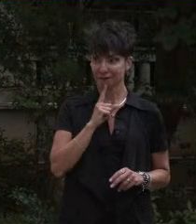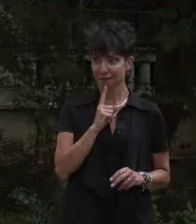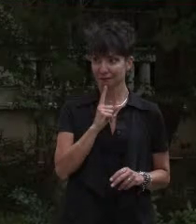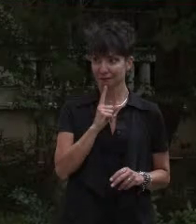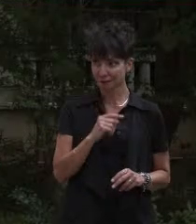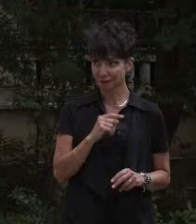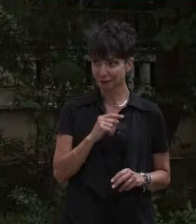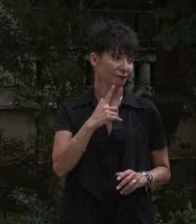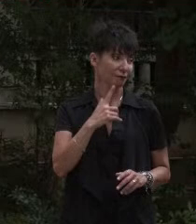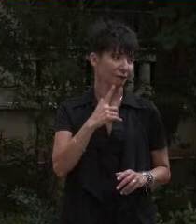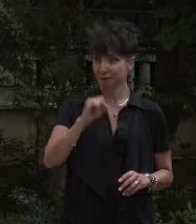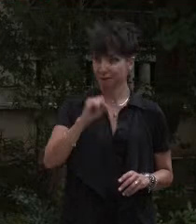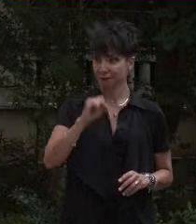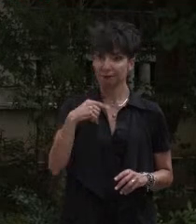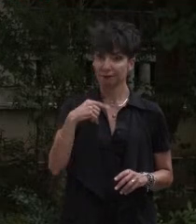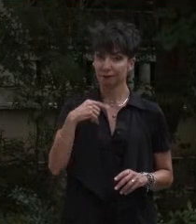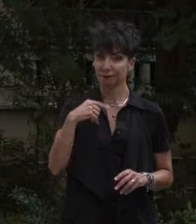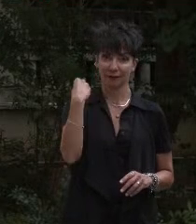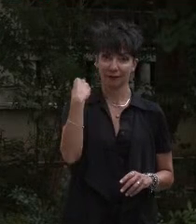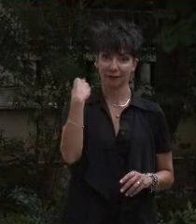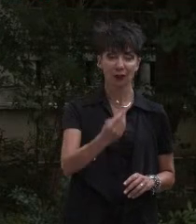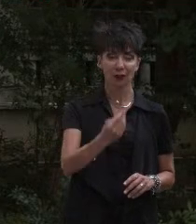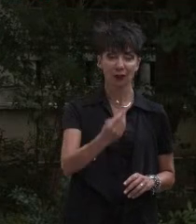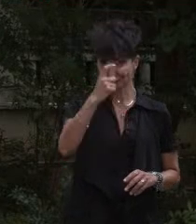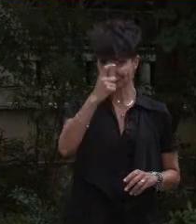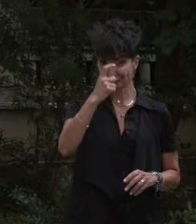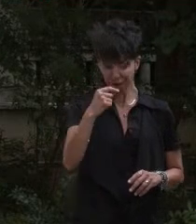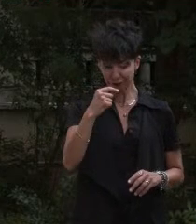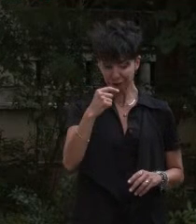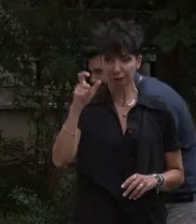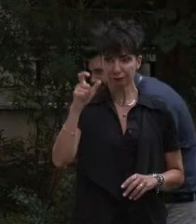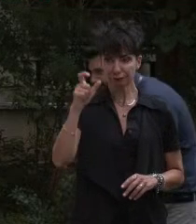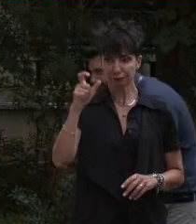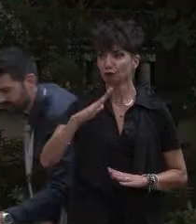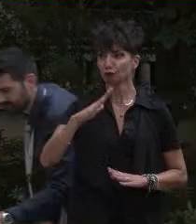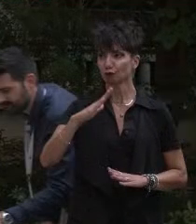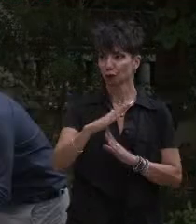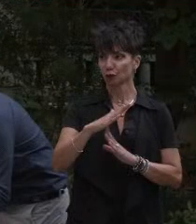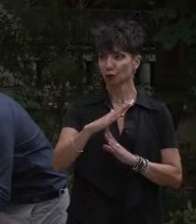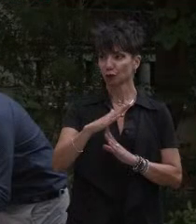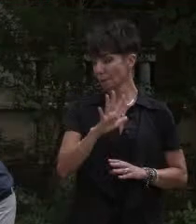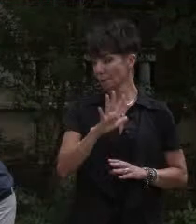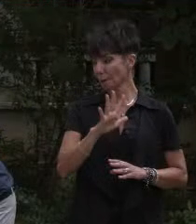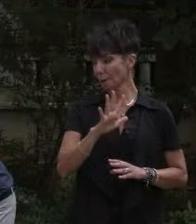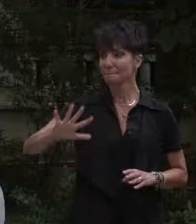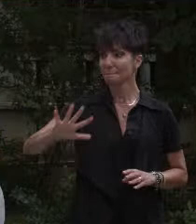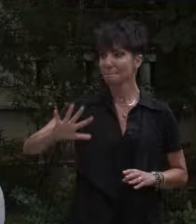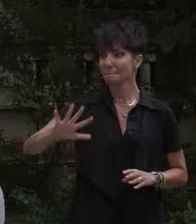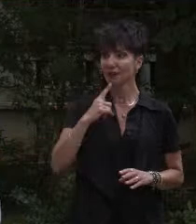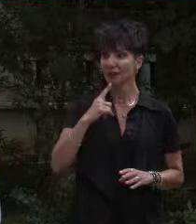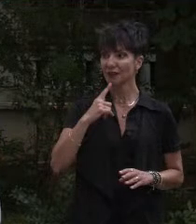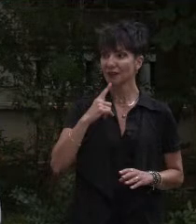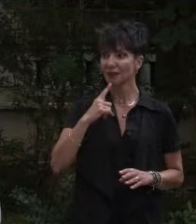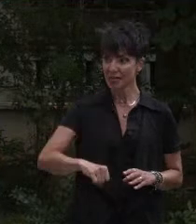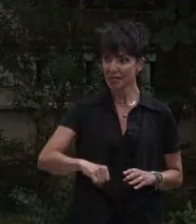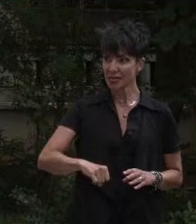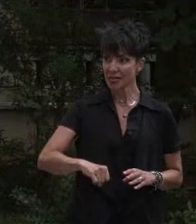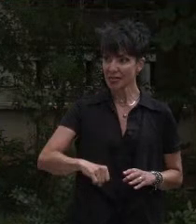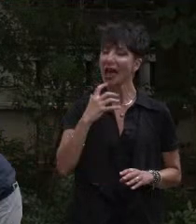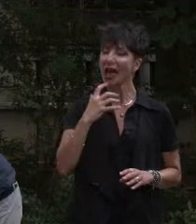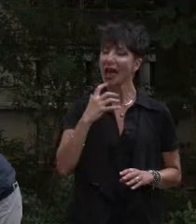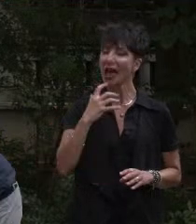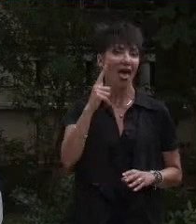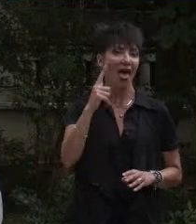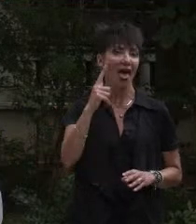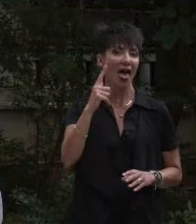μου. Θα κάνουμε και στην Κέρκυρα για τα παιδιά ως πρόεδρος του Περιφερειακού της Κέρκυρας. Θα κάνουμε και εμείς εκεί εκδήλωση,